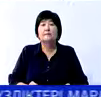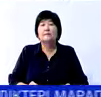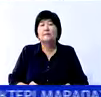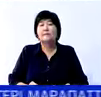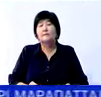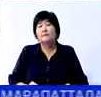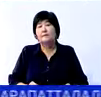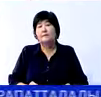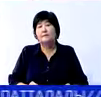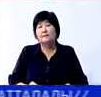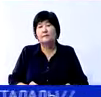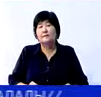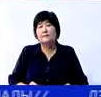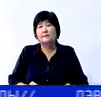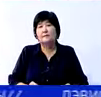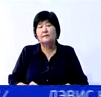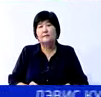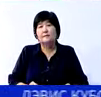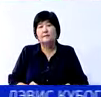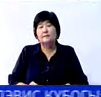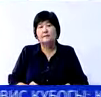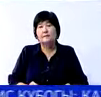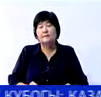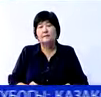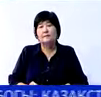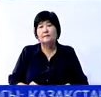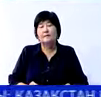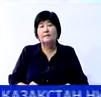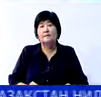Асқар Тәжиев, Алмат Меңдібаев, Досхан Сәтбай, Қызылорда телеарнасы, Шел ауданынан.